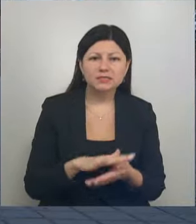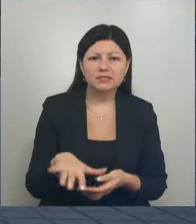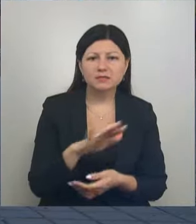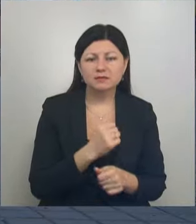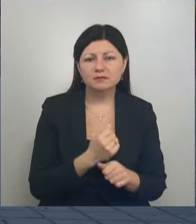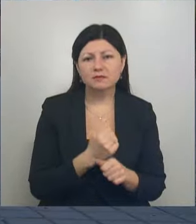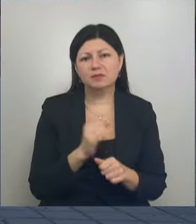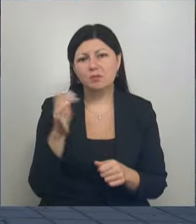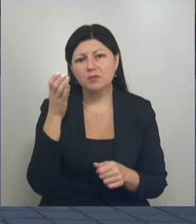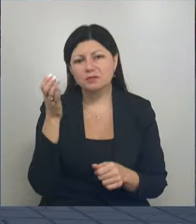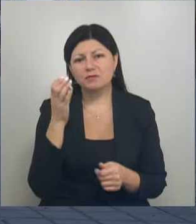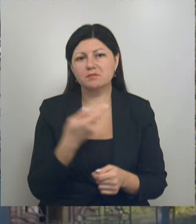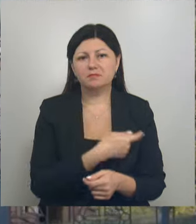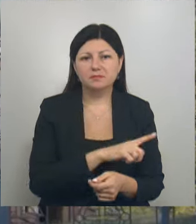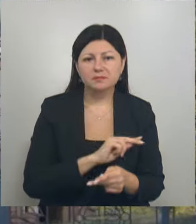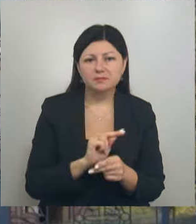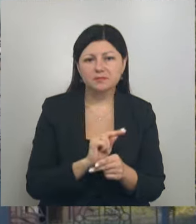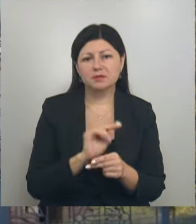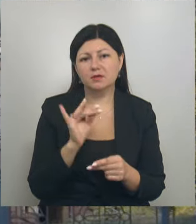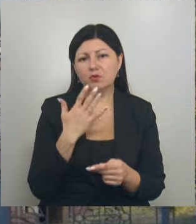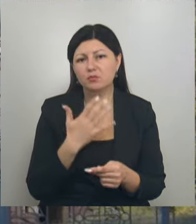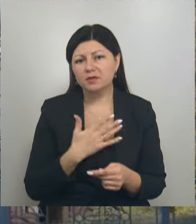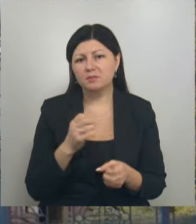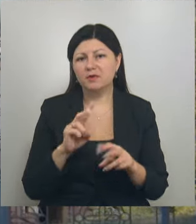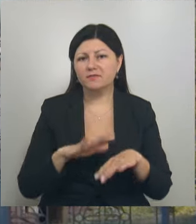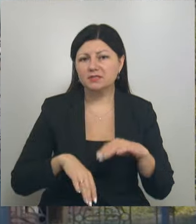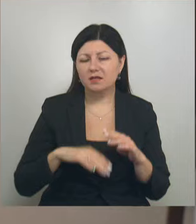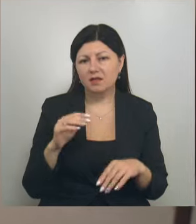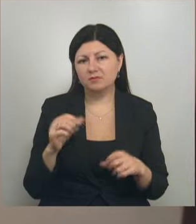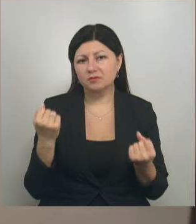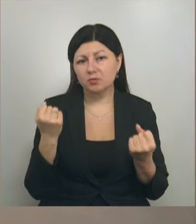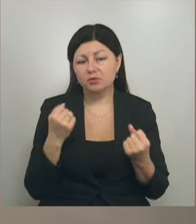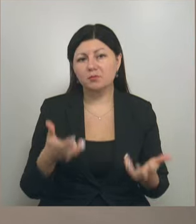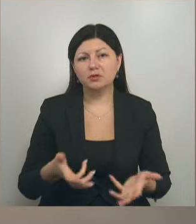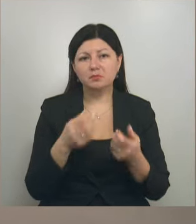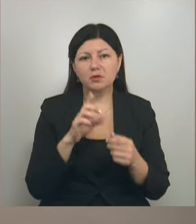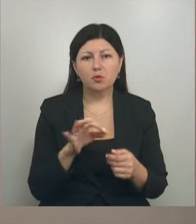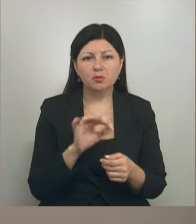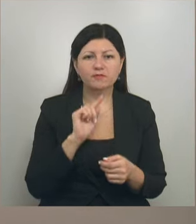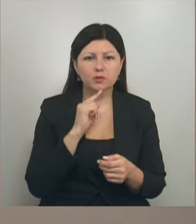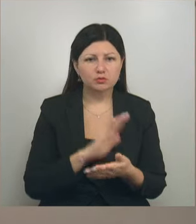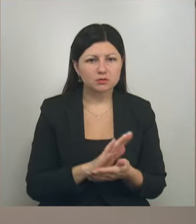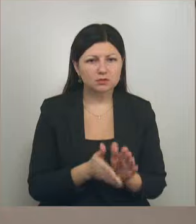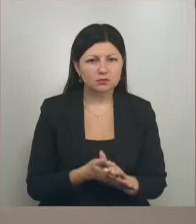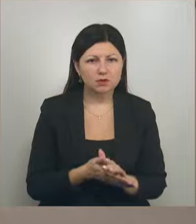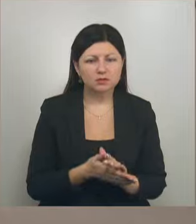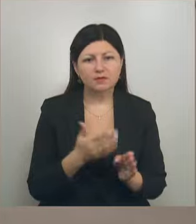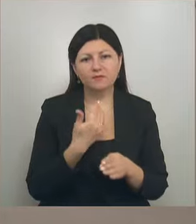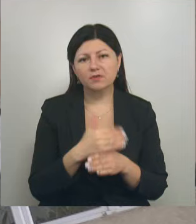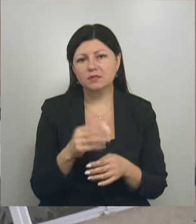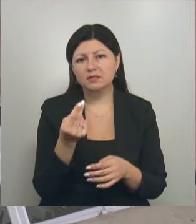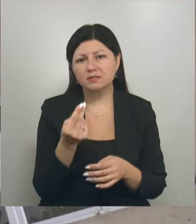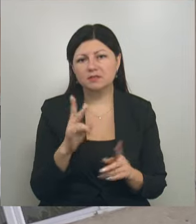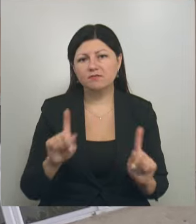здравоохранения, образования, профессионального и любительского спорта, компания поддержала Белгородскую область и в трудной ситуации. Выделила средства